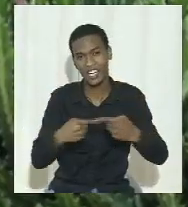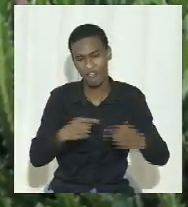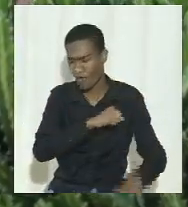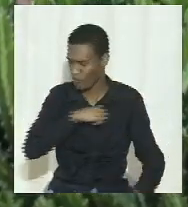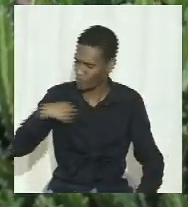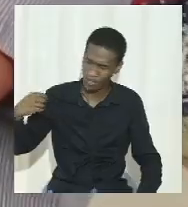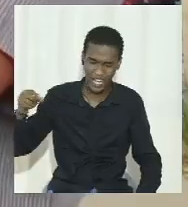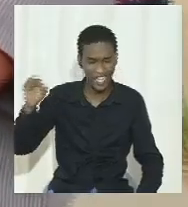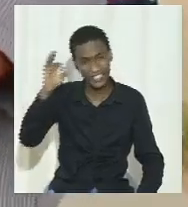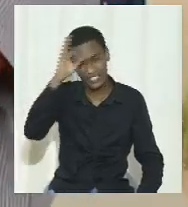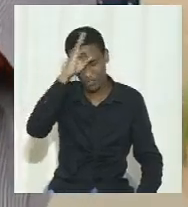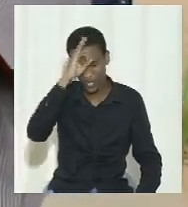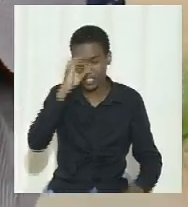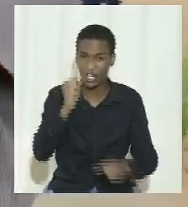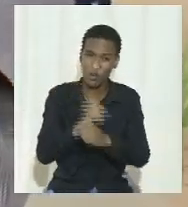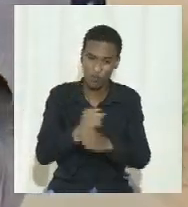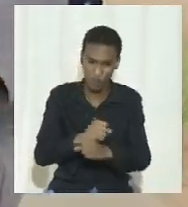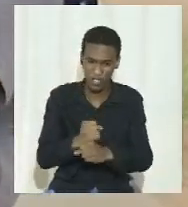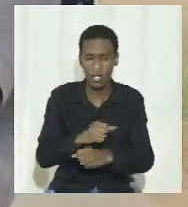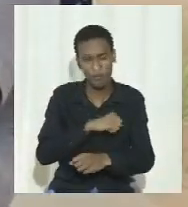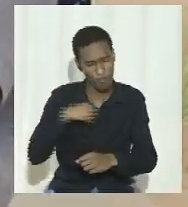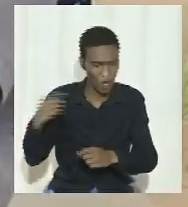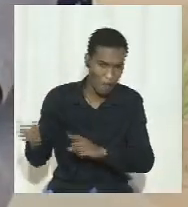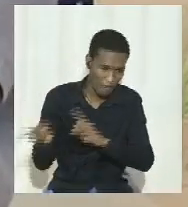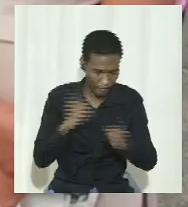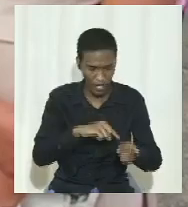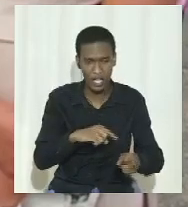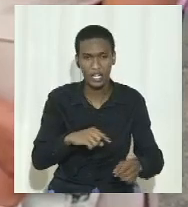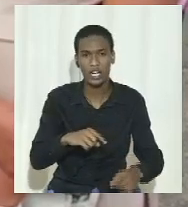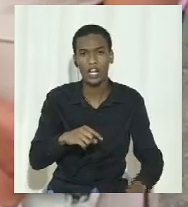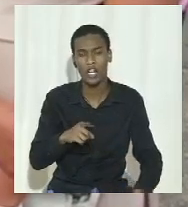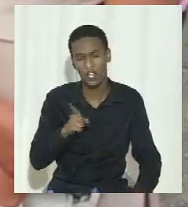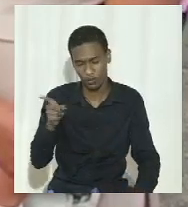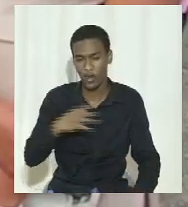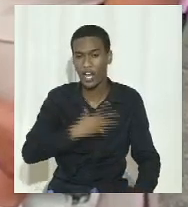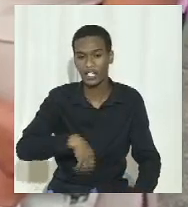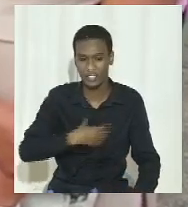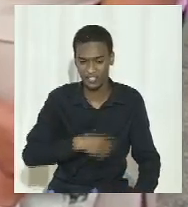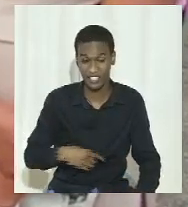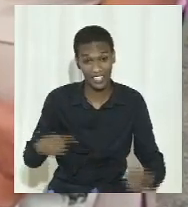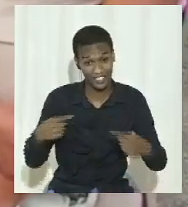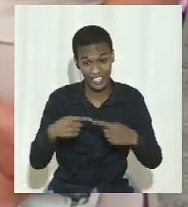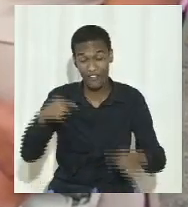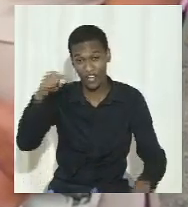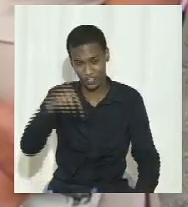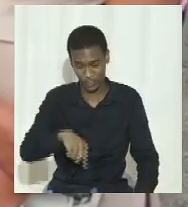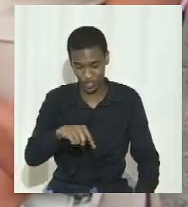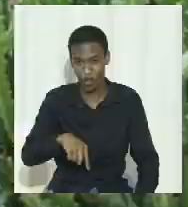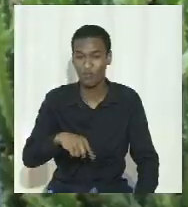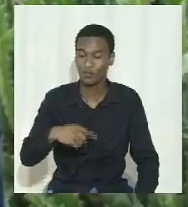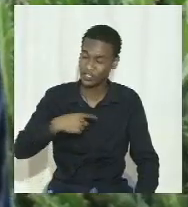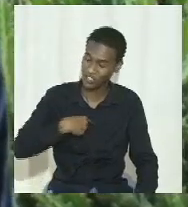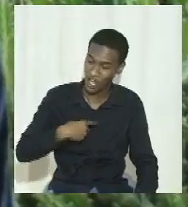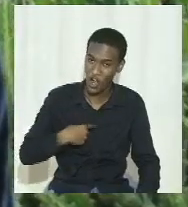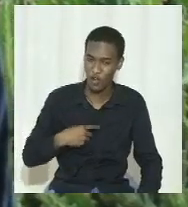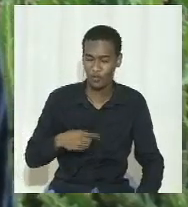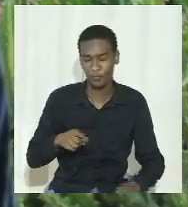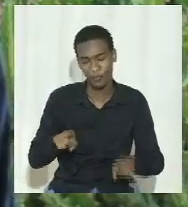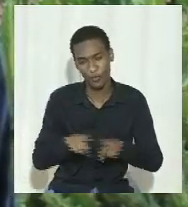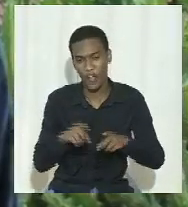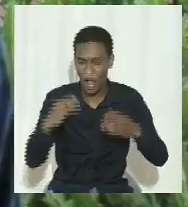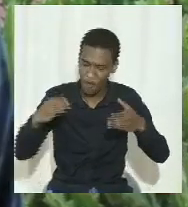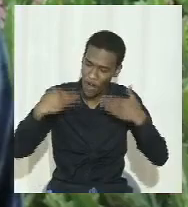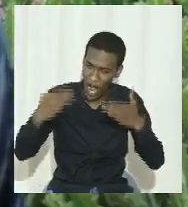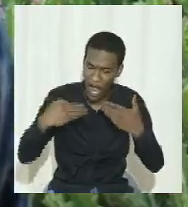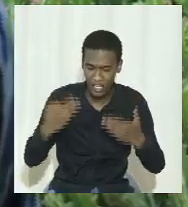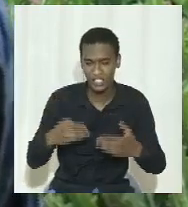Mbola tsy fantatra ny andresika fa fa velom-bolo sahady aho a fa manana ekipa tena mahay miraina